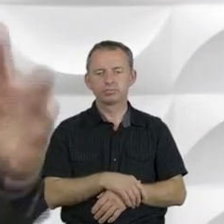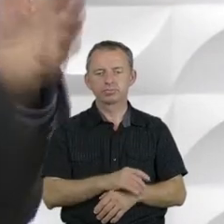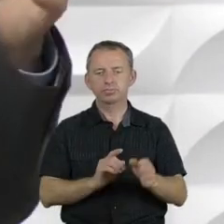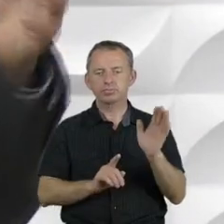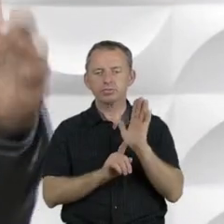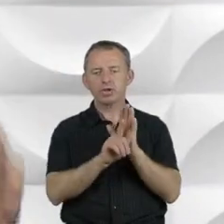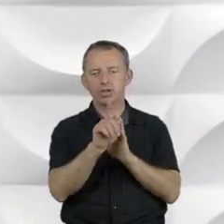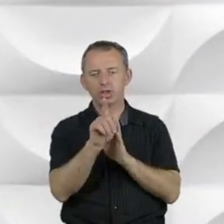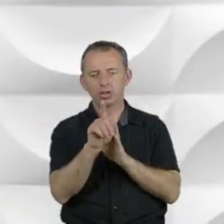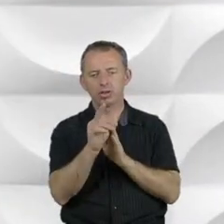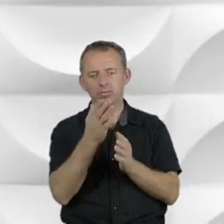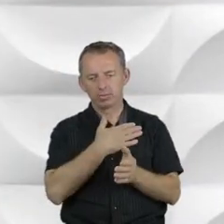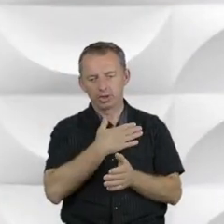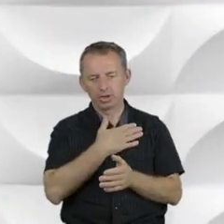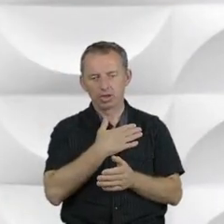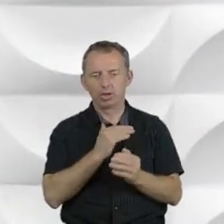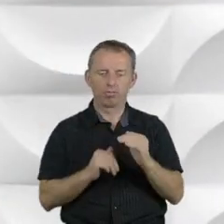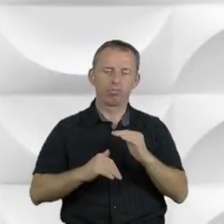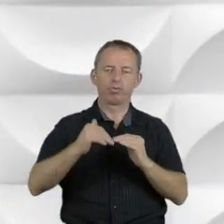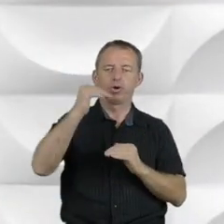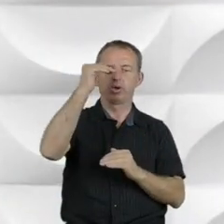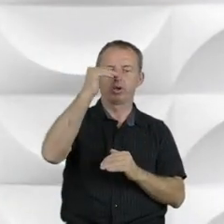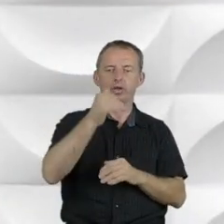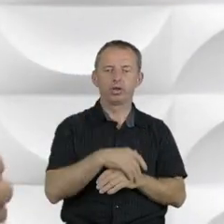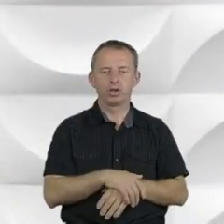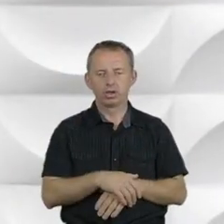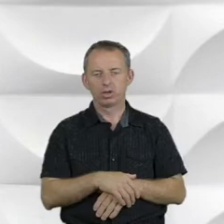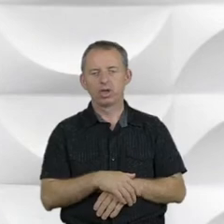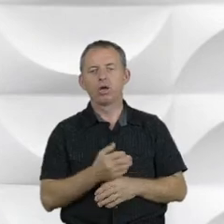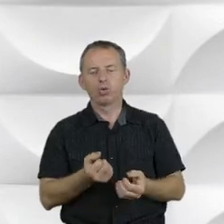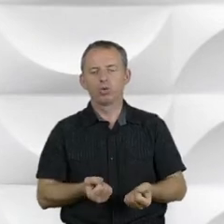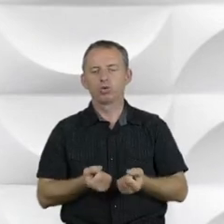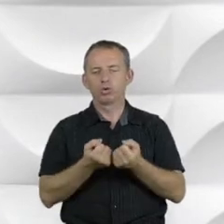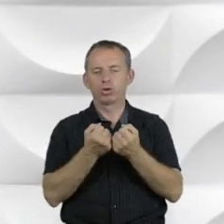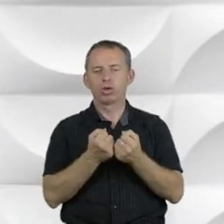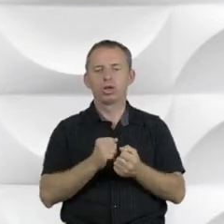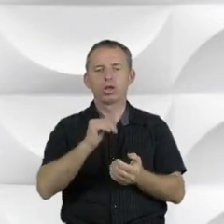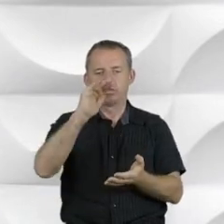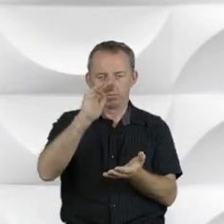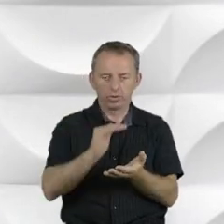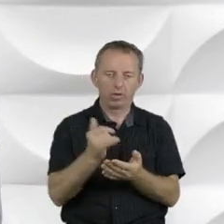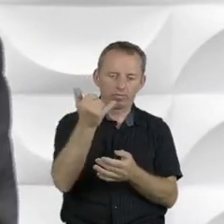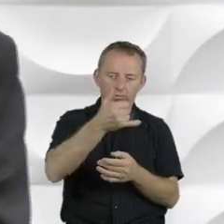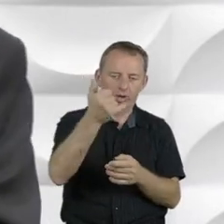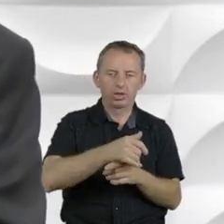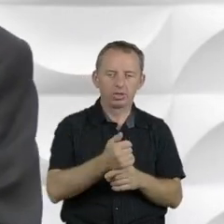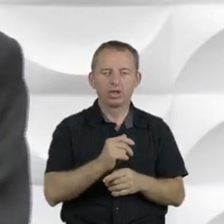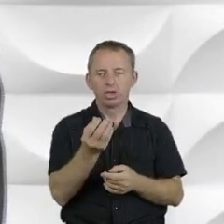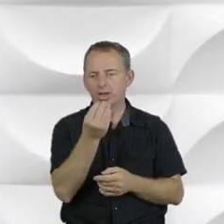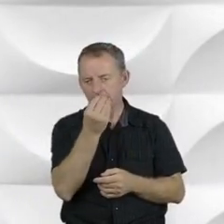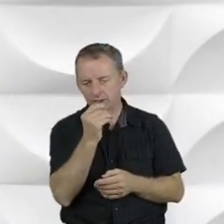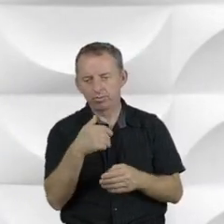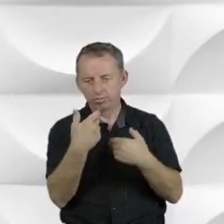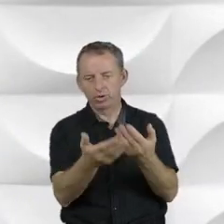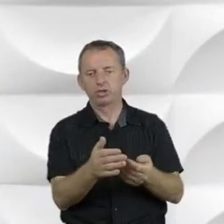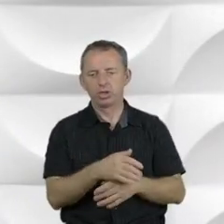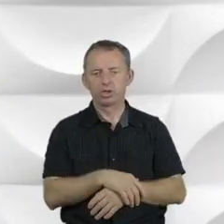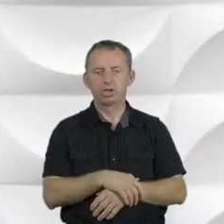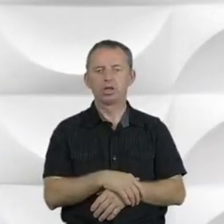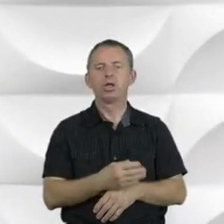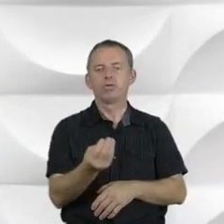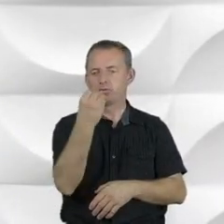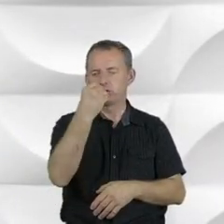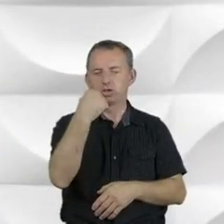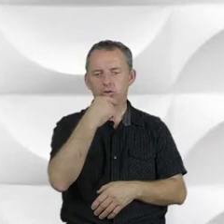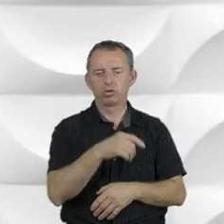Temperaturę podobno miałem podwyższoną, to ci, co usiłowali mnie poić i coś do zjedzenia podać, włożyć do